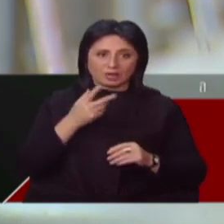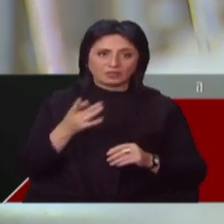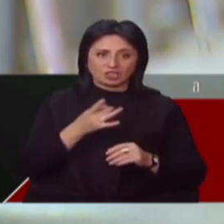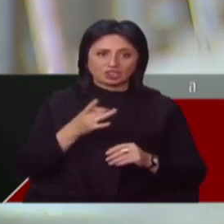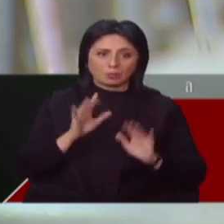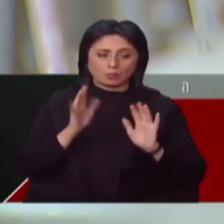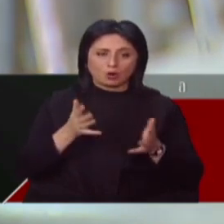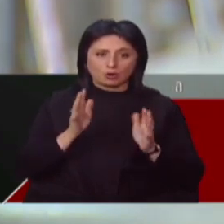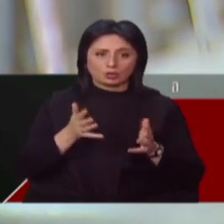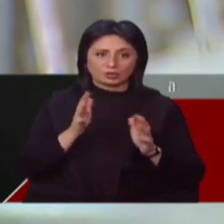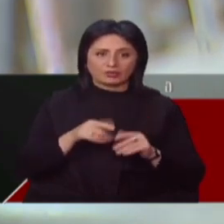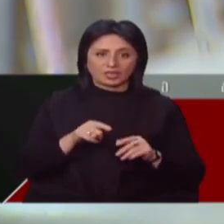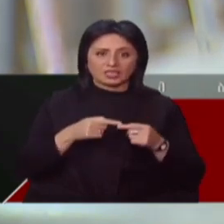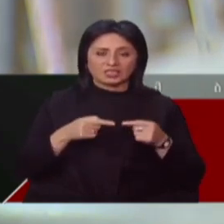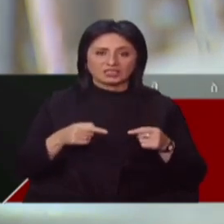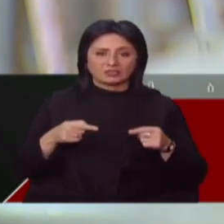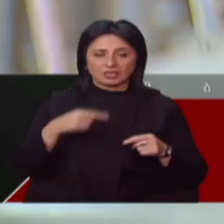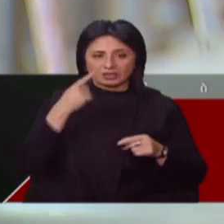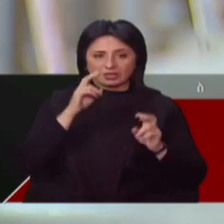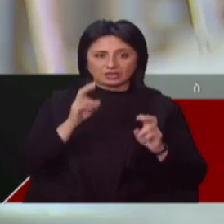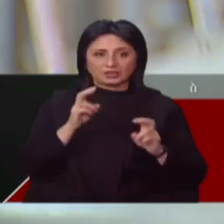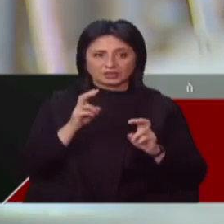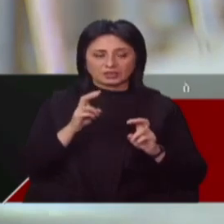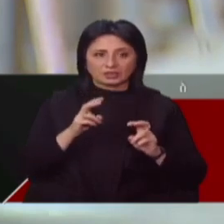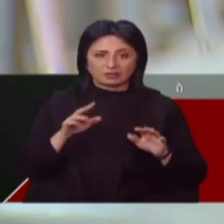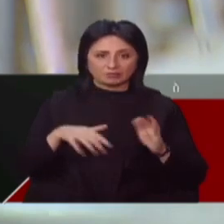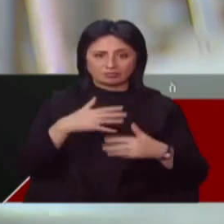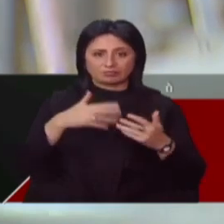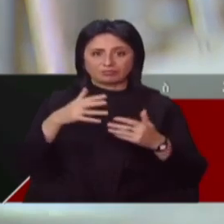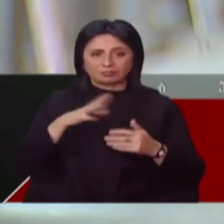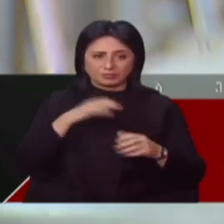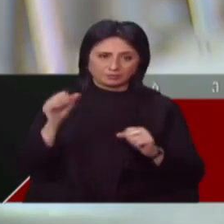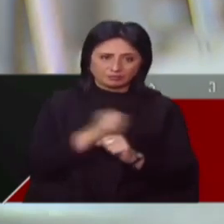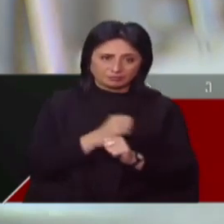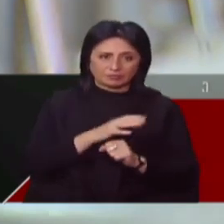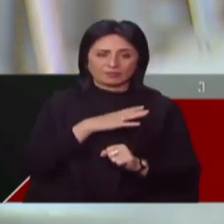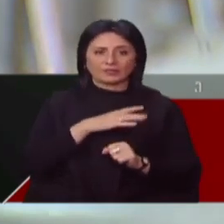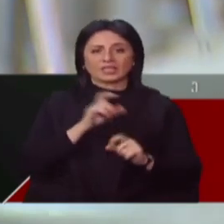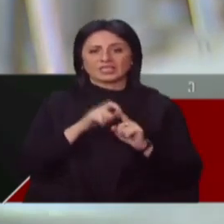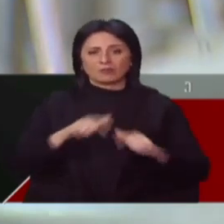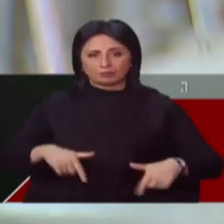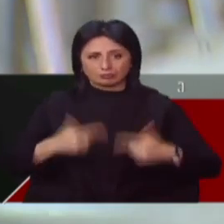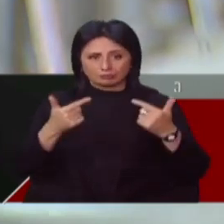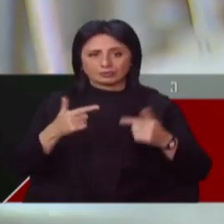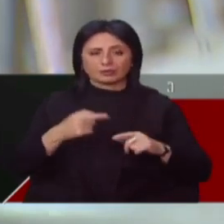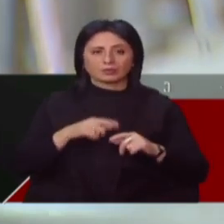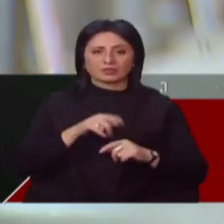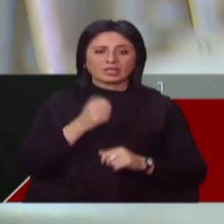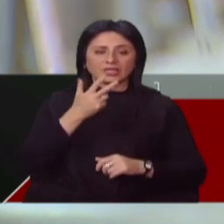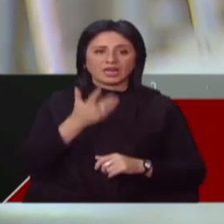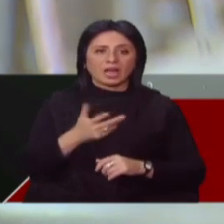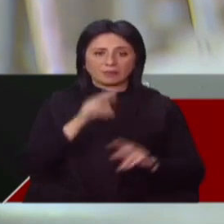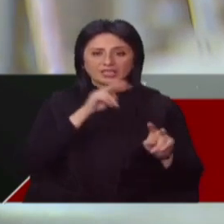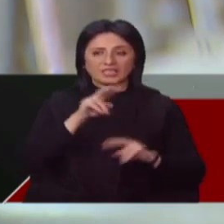რამდენჯერმე მოხდა აქ სხვადასხვა სახის ექსესები, იყო ფიზიკური დაპირისპირება, სიტყვიერი დაპირისპირება, მათ შორის